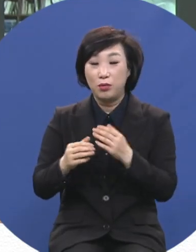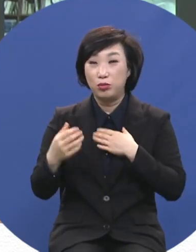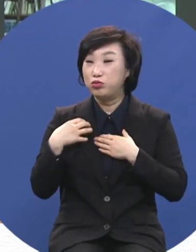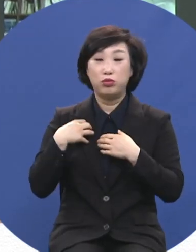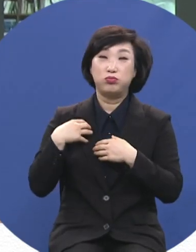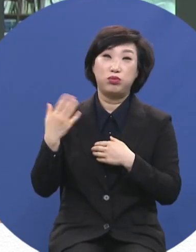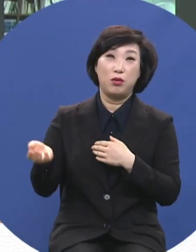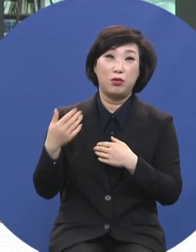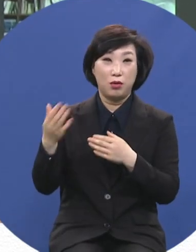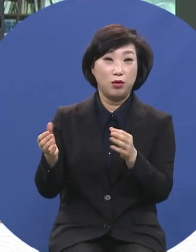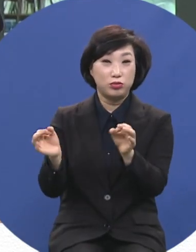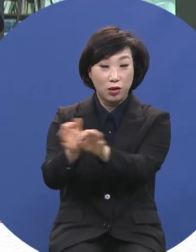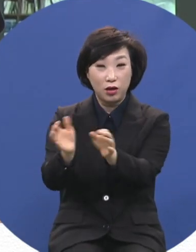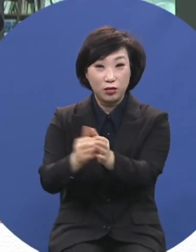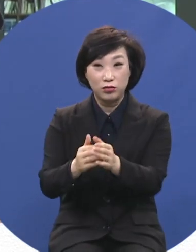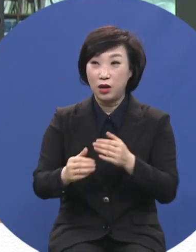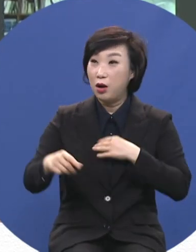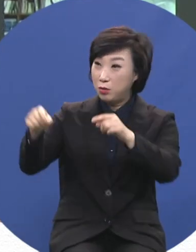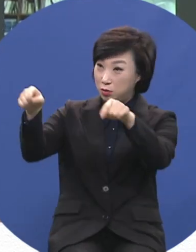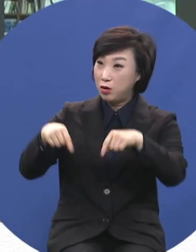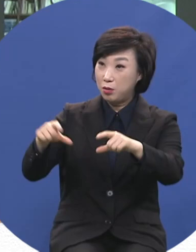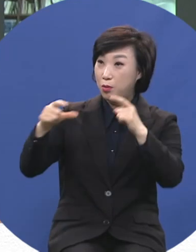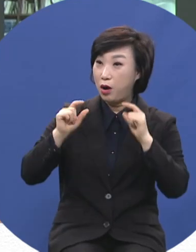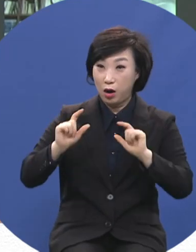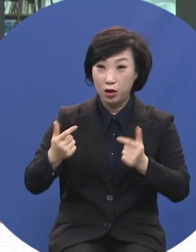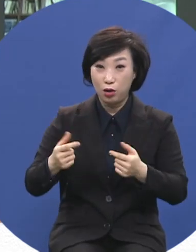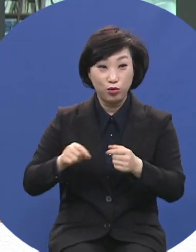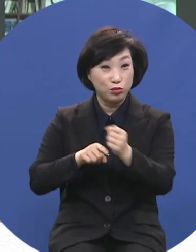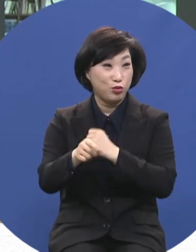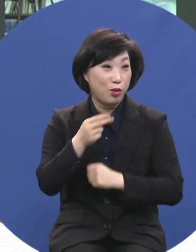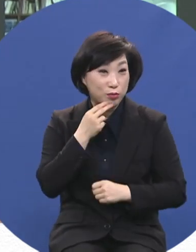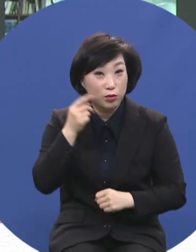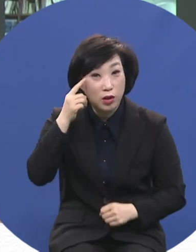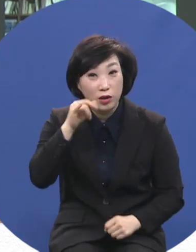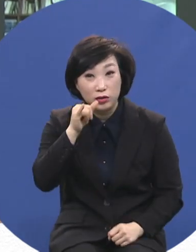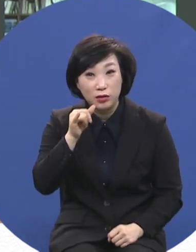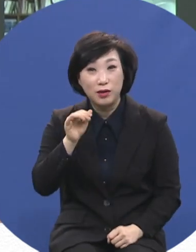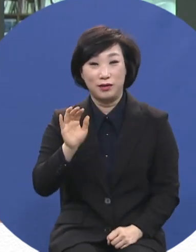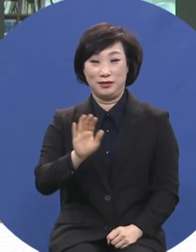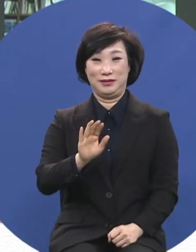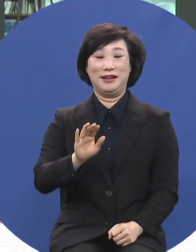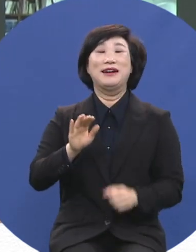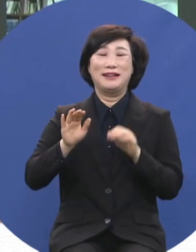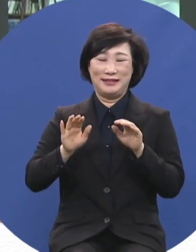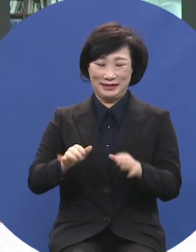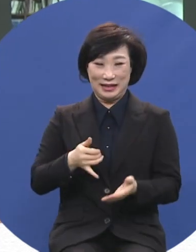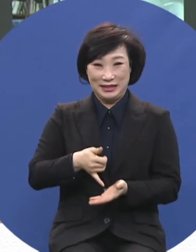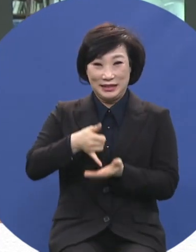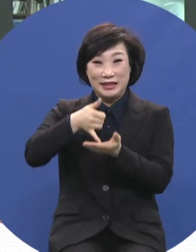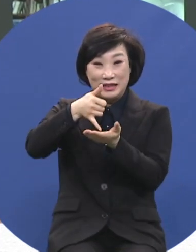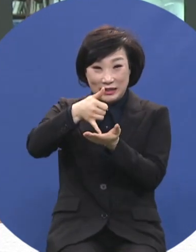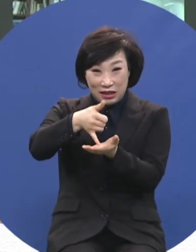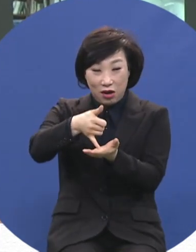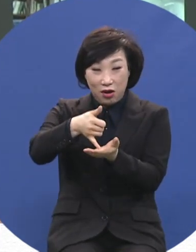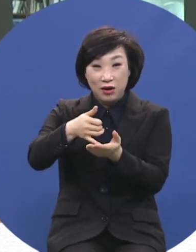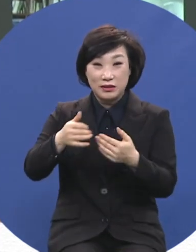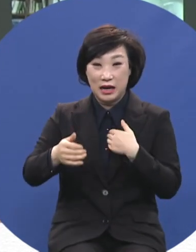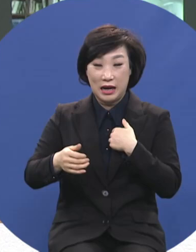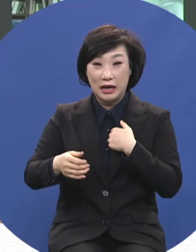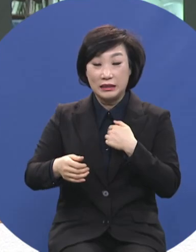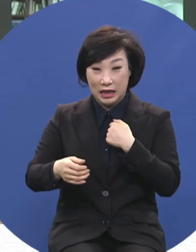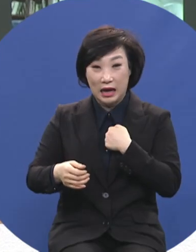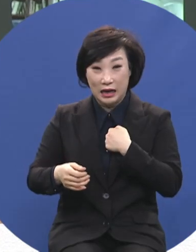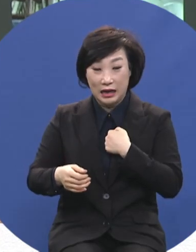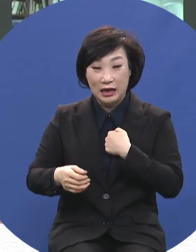이유가 없고 나보고 한 소리도 아니고 의미 없어요. 그러나 인격적으로 대상을